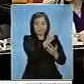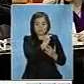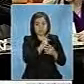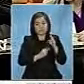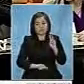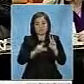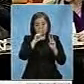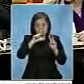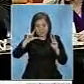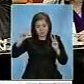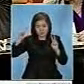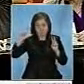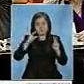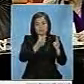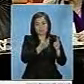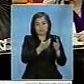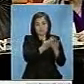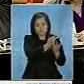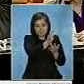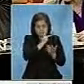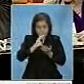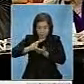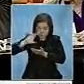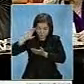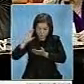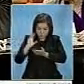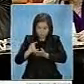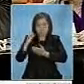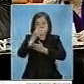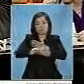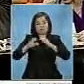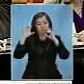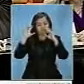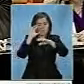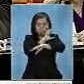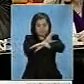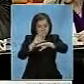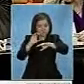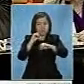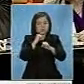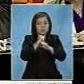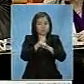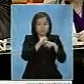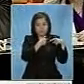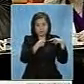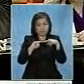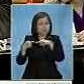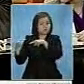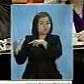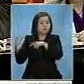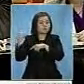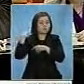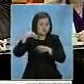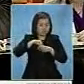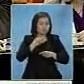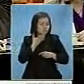ในระบบคมนาคมขนส่งของประเทศก็เป็นการกู้เพื่อลงทุนโครงสร้างพื้นฐานระยะยาวสิ่งเหล่านี้จะอยู่กับประเ